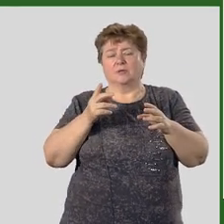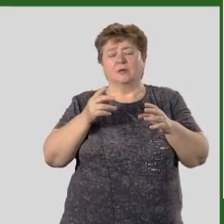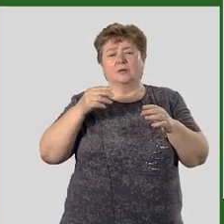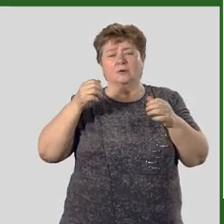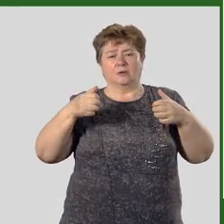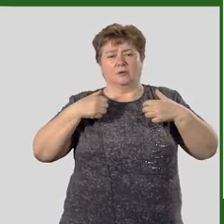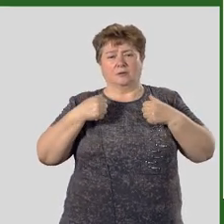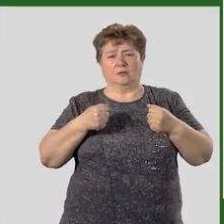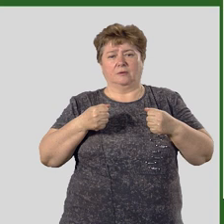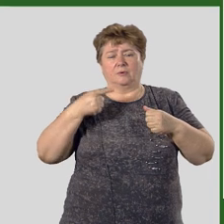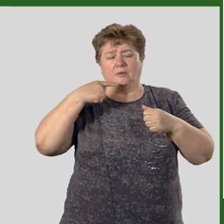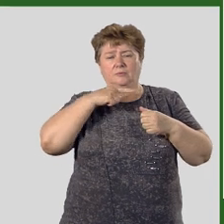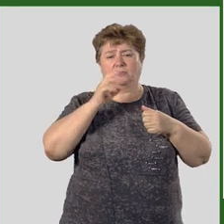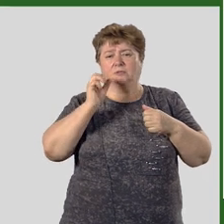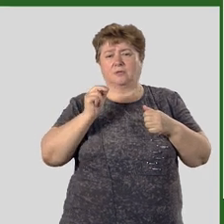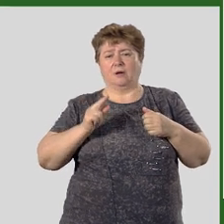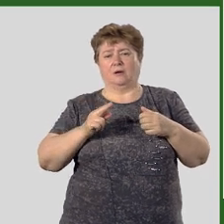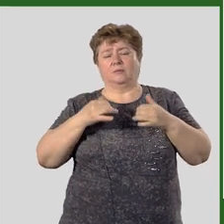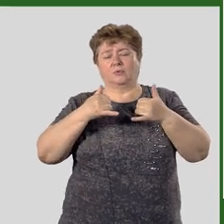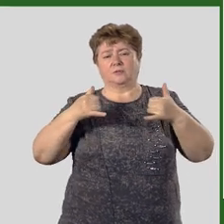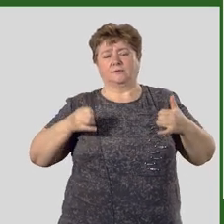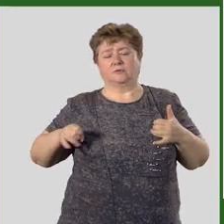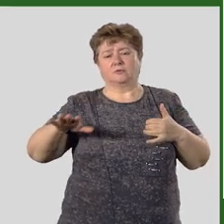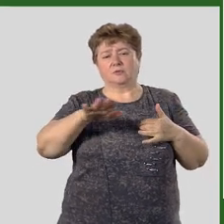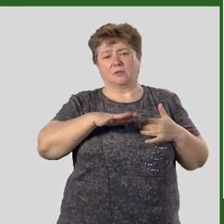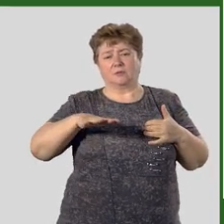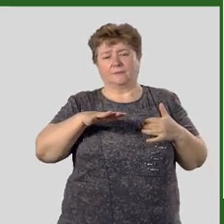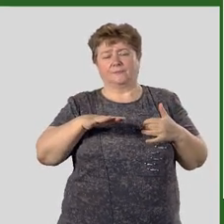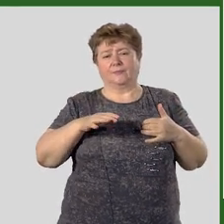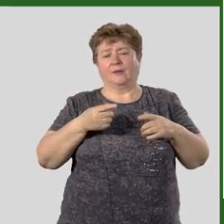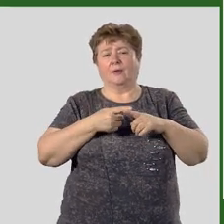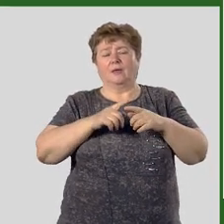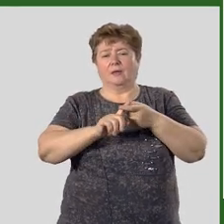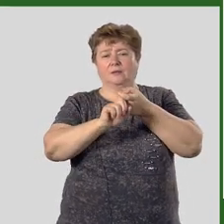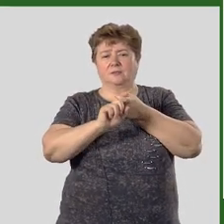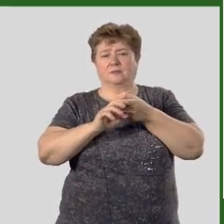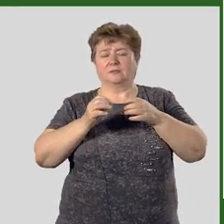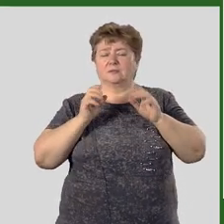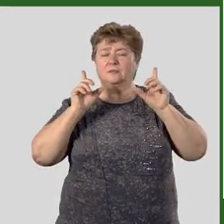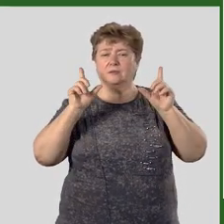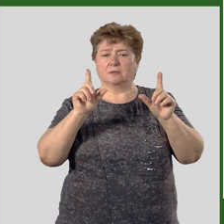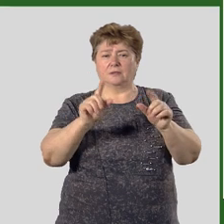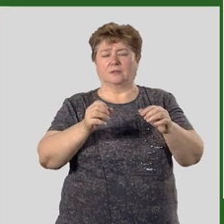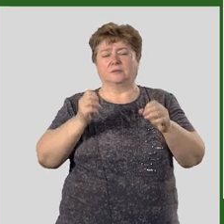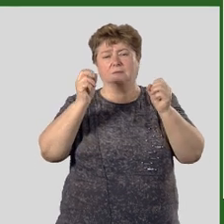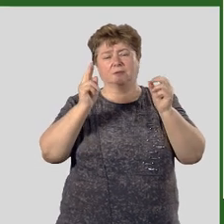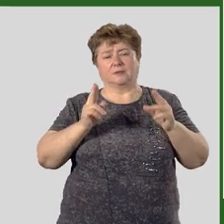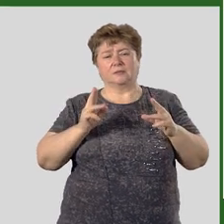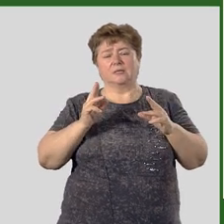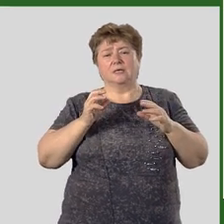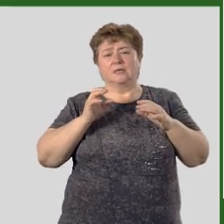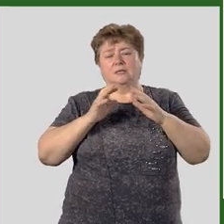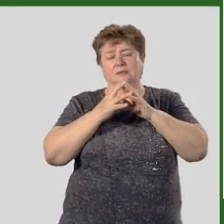устойчивому экономическому и социальному развитию страны. Это связано с оттоком специалистов из